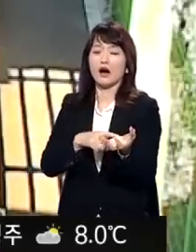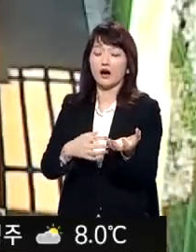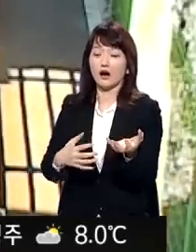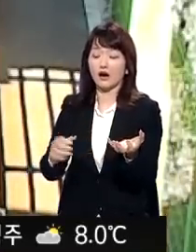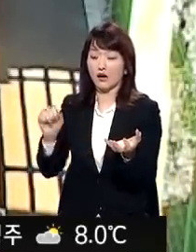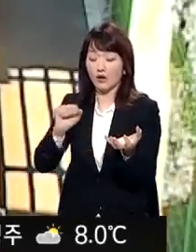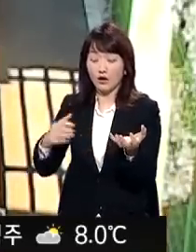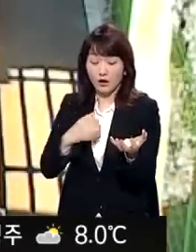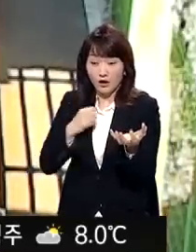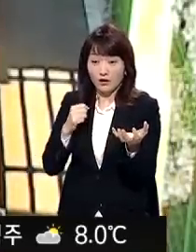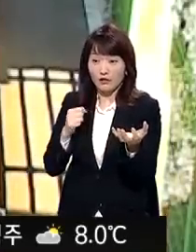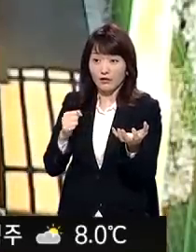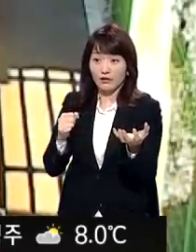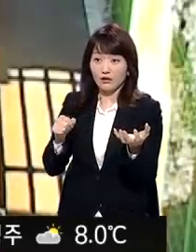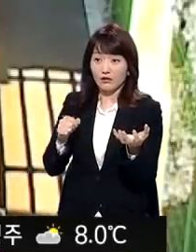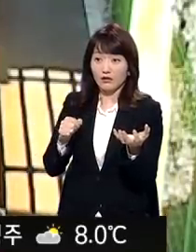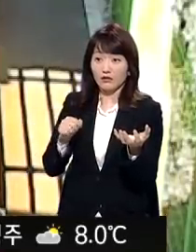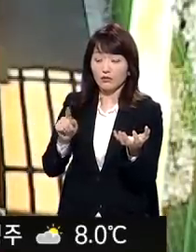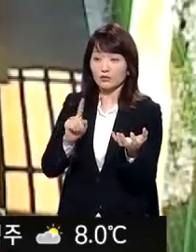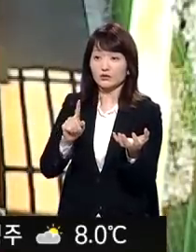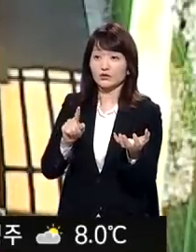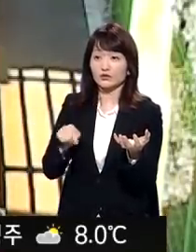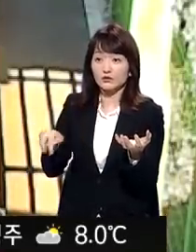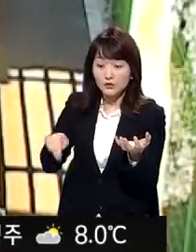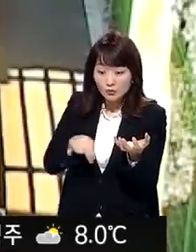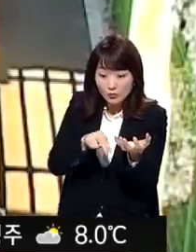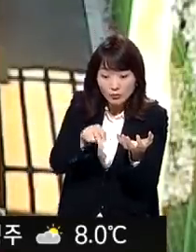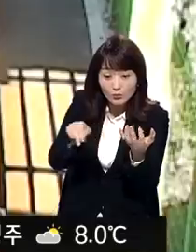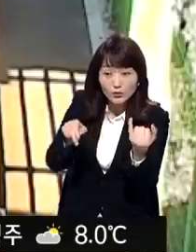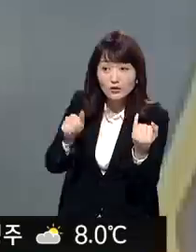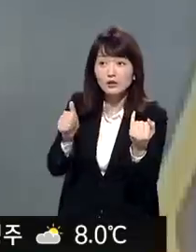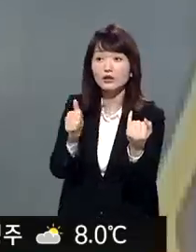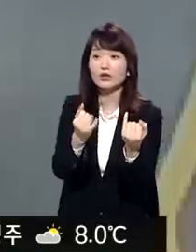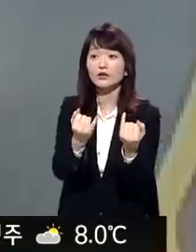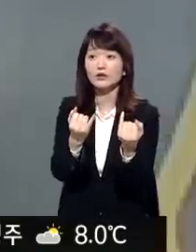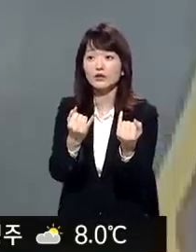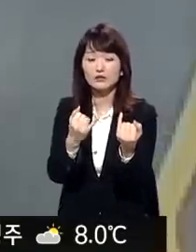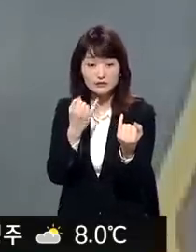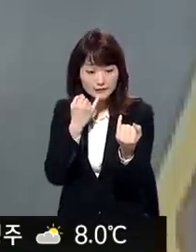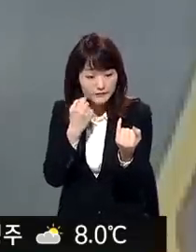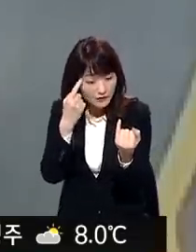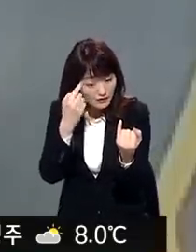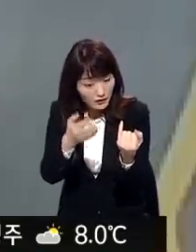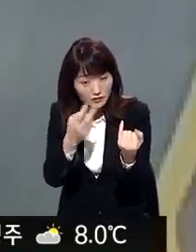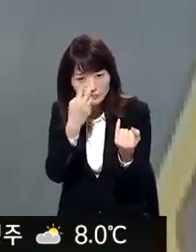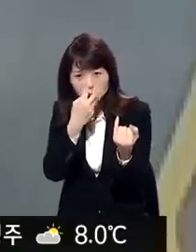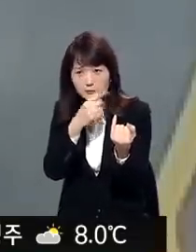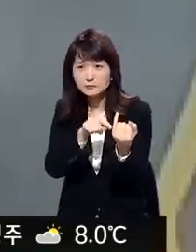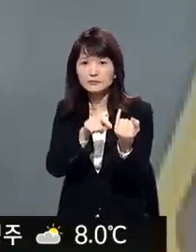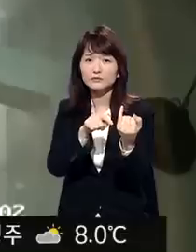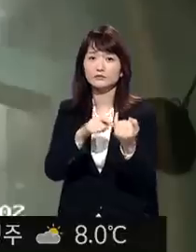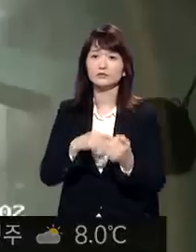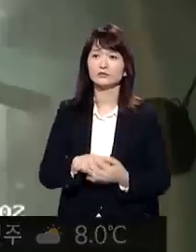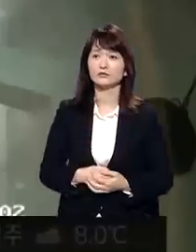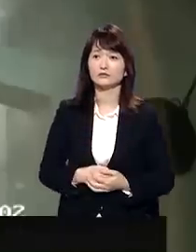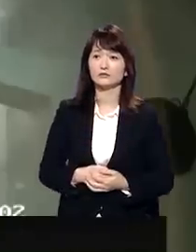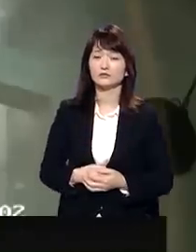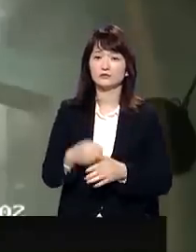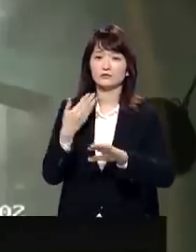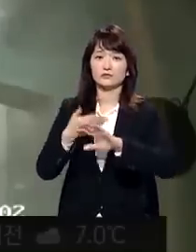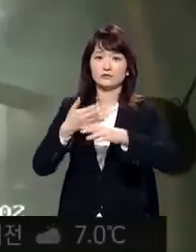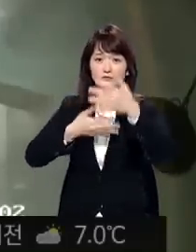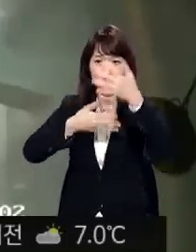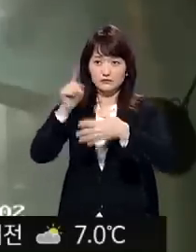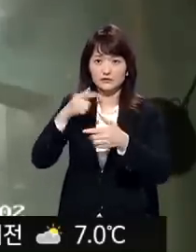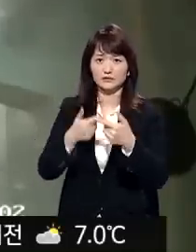와가지고. 오! 아직 안 왔나? 아, 왔어요. 괜찮으세요? 이렇게 놀라서 막 살펴보죠. 자, 다른 영상 볼.